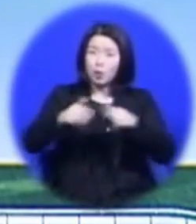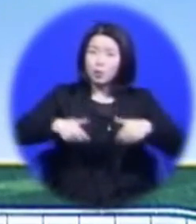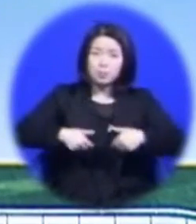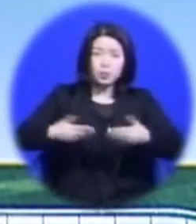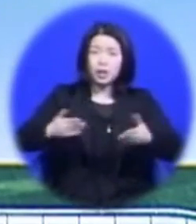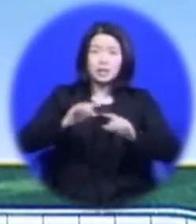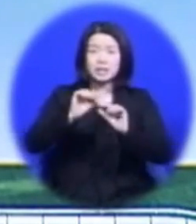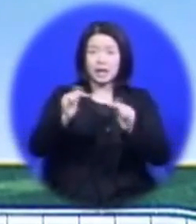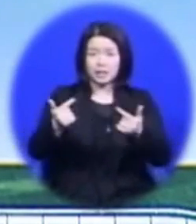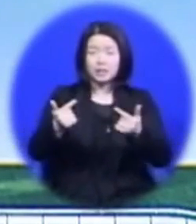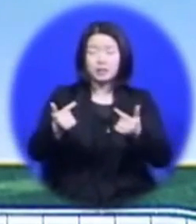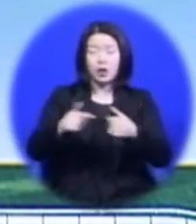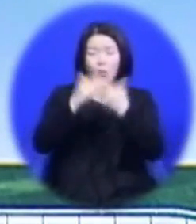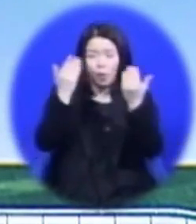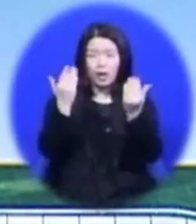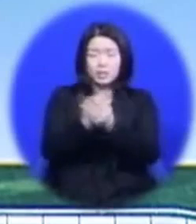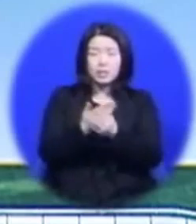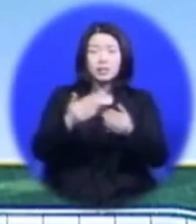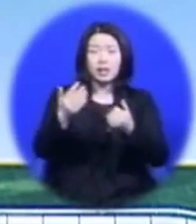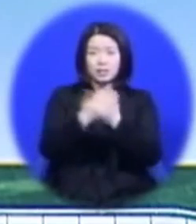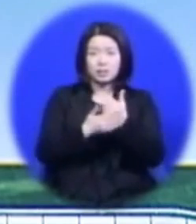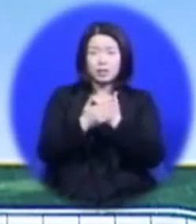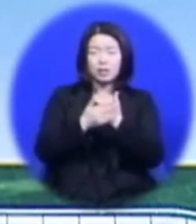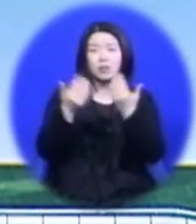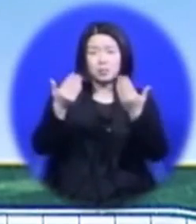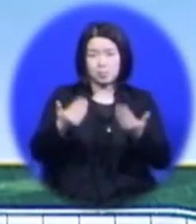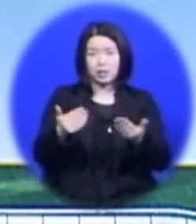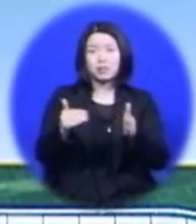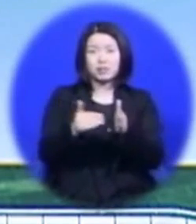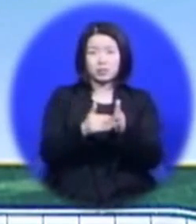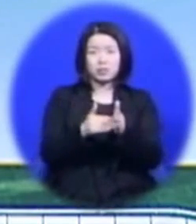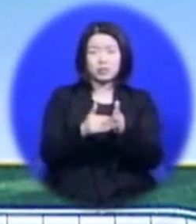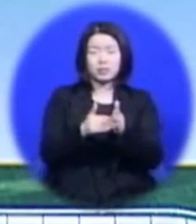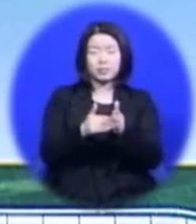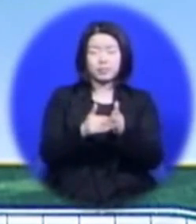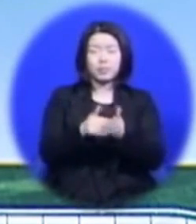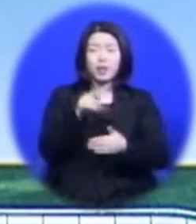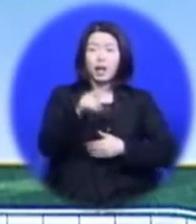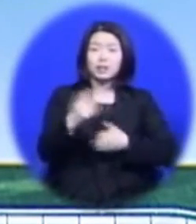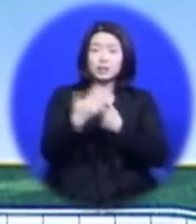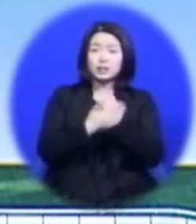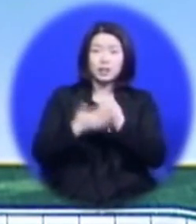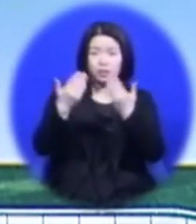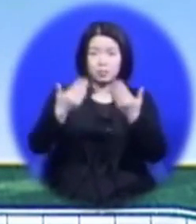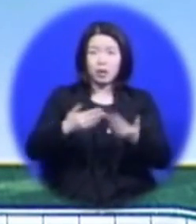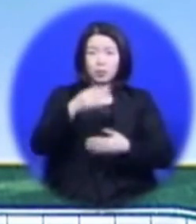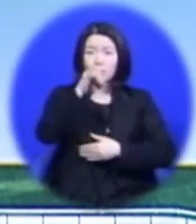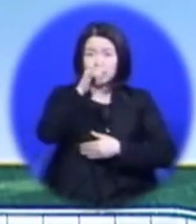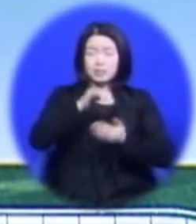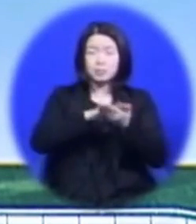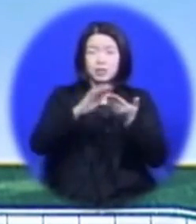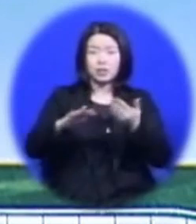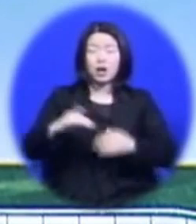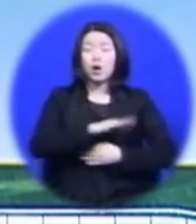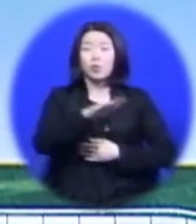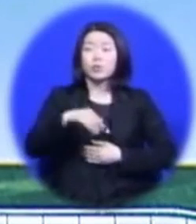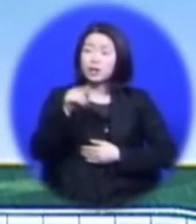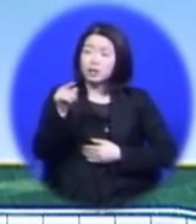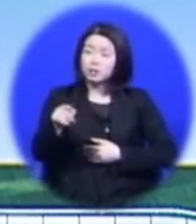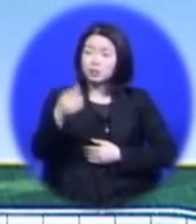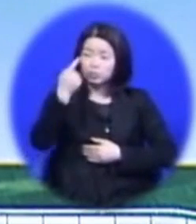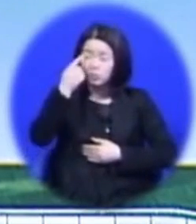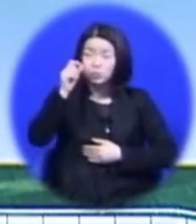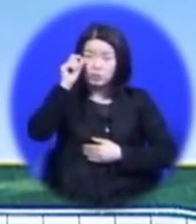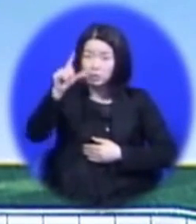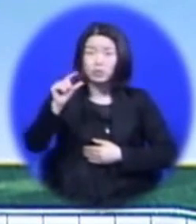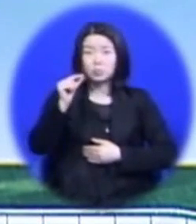않는 완전한 은혜를 받았습니다. 그 은혜를 받고 있습니다. 우리가 그것을 눈뜨지 못하고